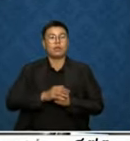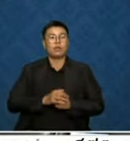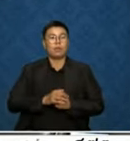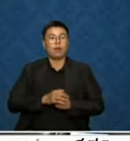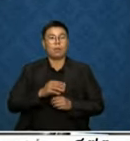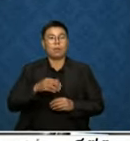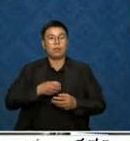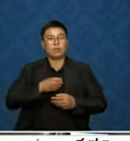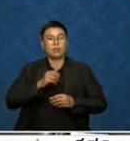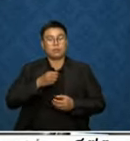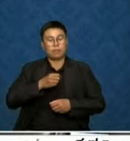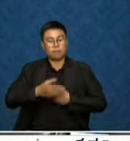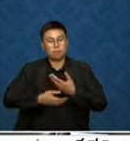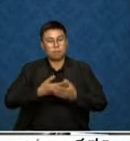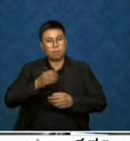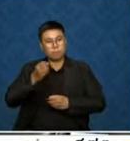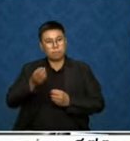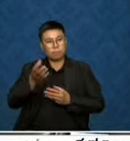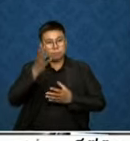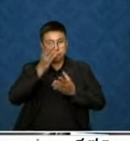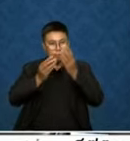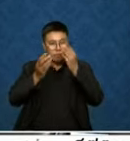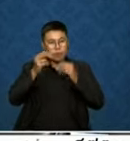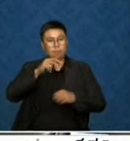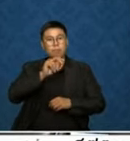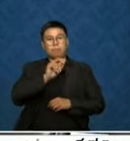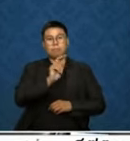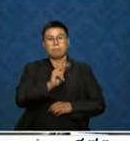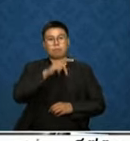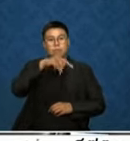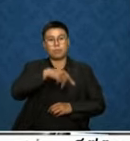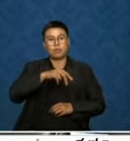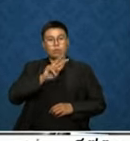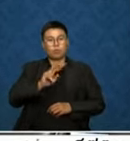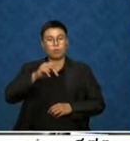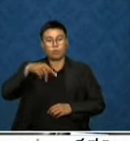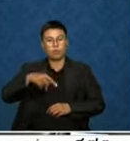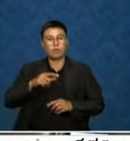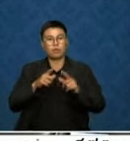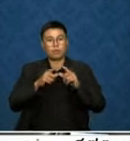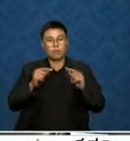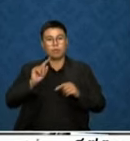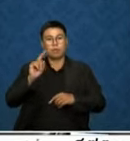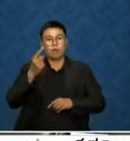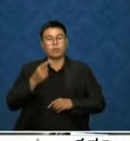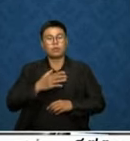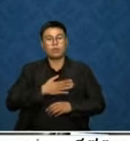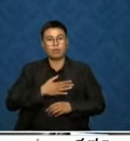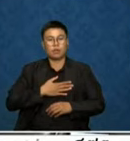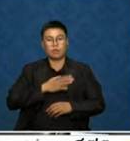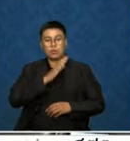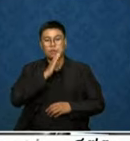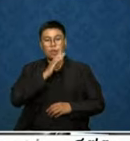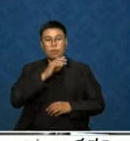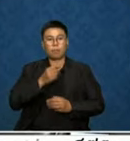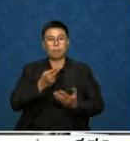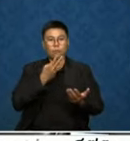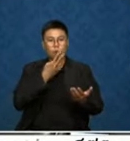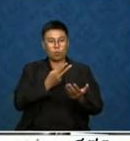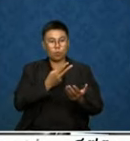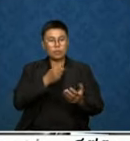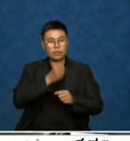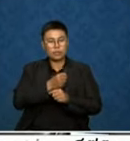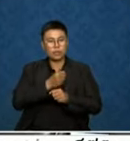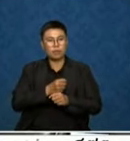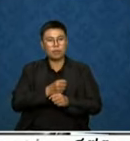ไปศึกษาขยายต่อนะครับไม่ว่าจะเป็นเรื่องของ P2P นะครับเรื่องนี้ก็เป็นเรื่องใหม่นะครับที่คิดว่าถ้านำไปศึกษาแล้วเป็น